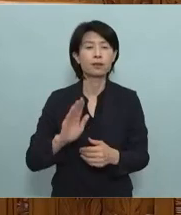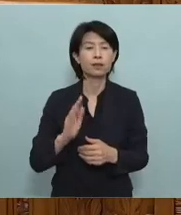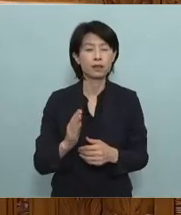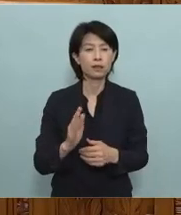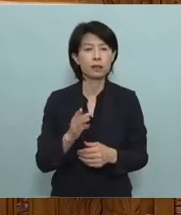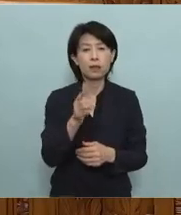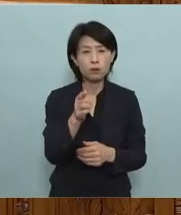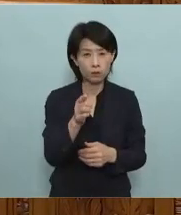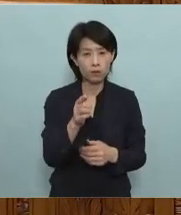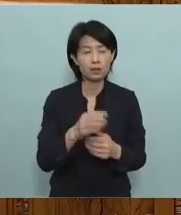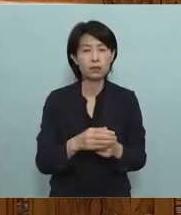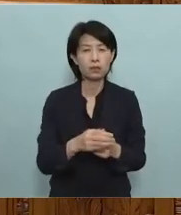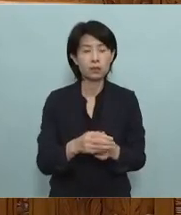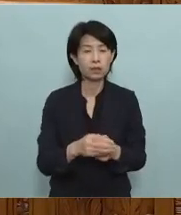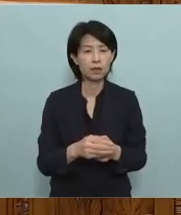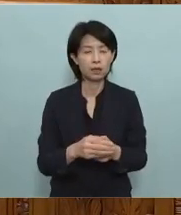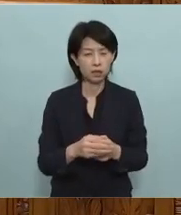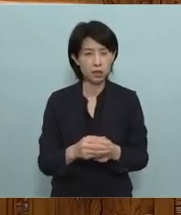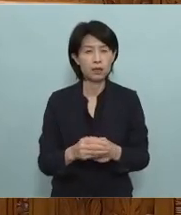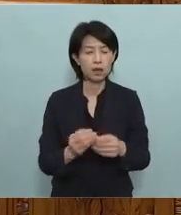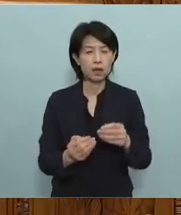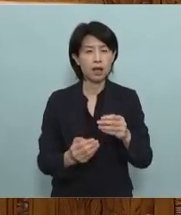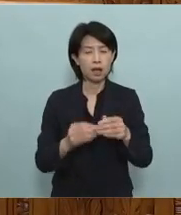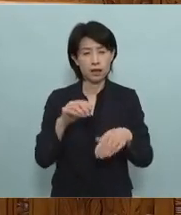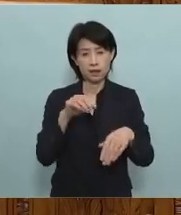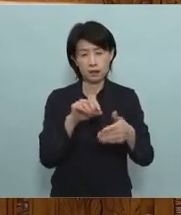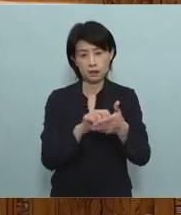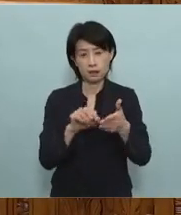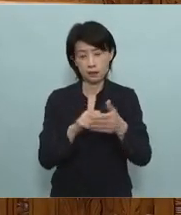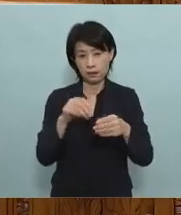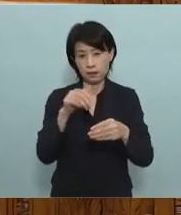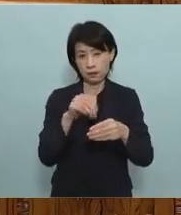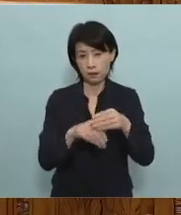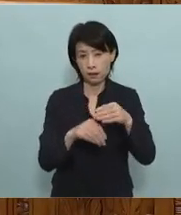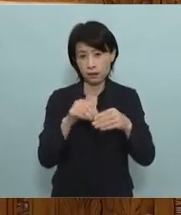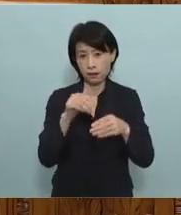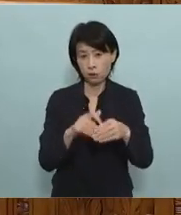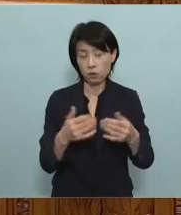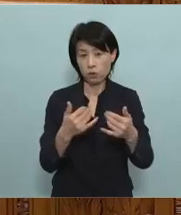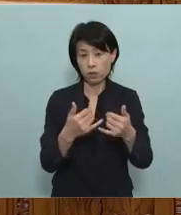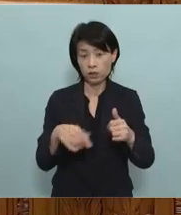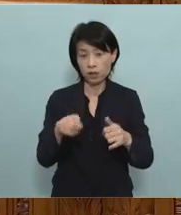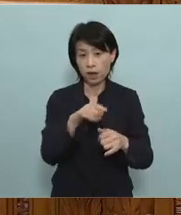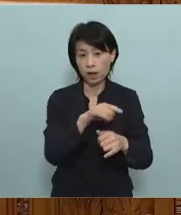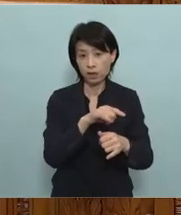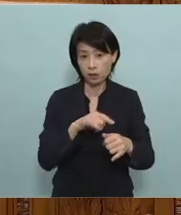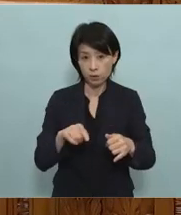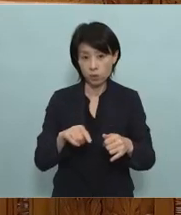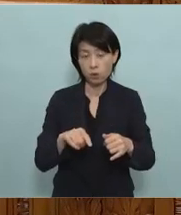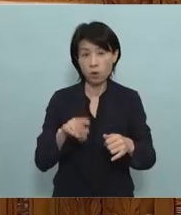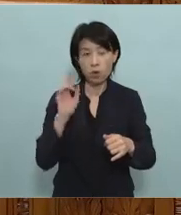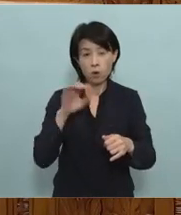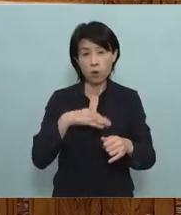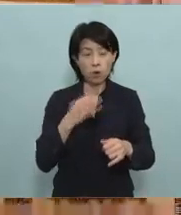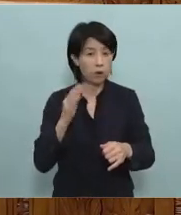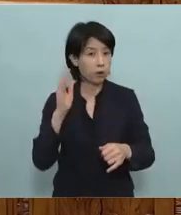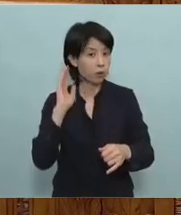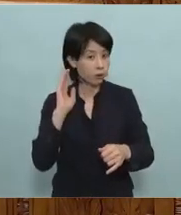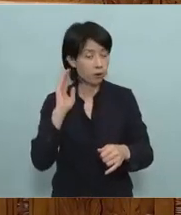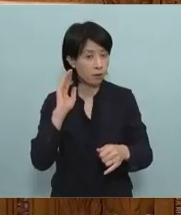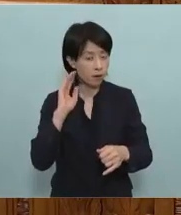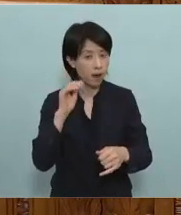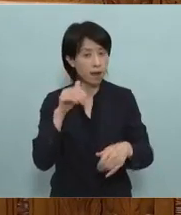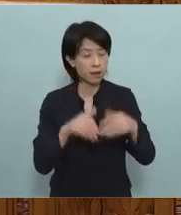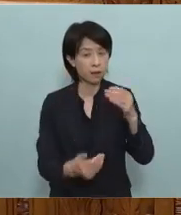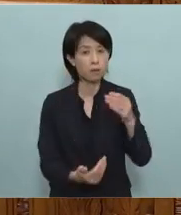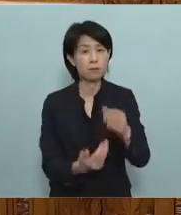総理、有権者の声を正面から受け止めるのは、有権者の代表が集まる国